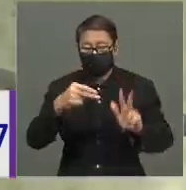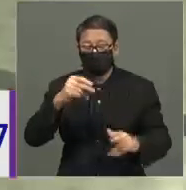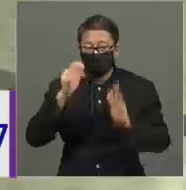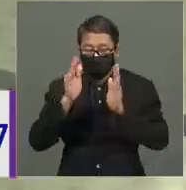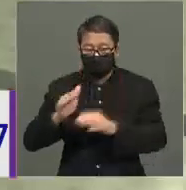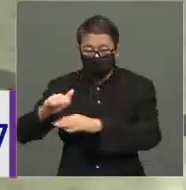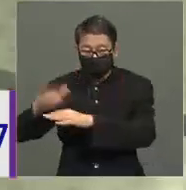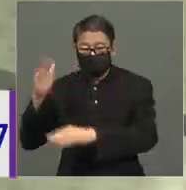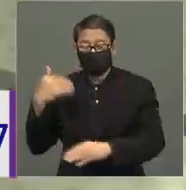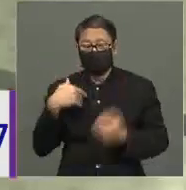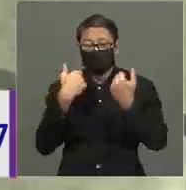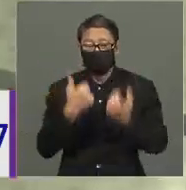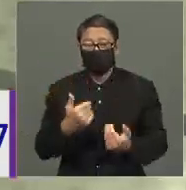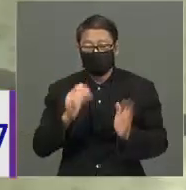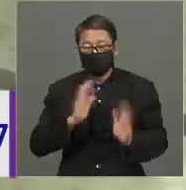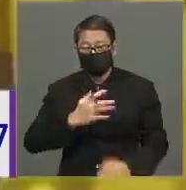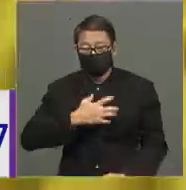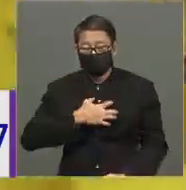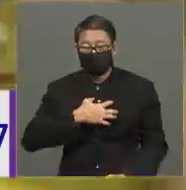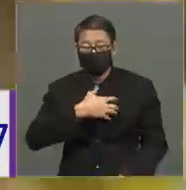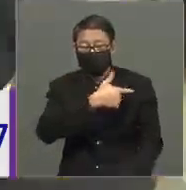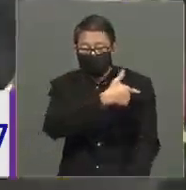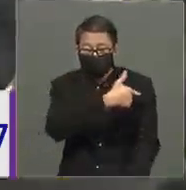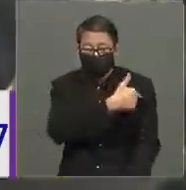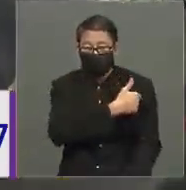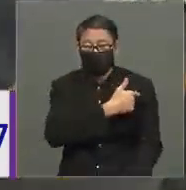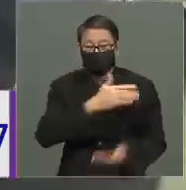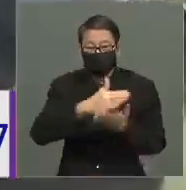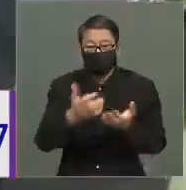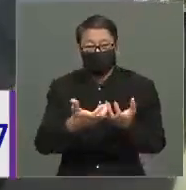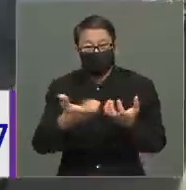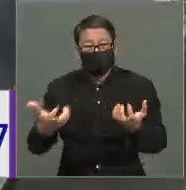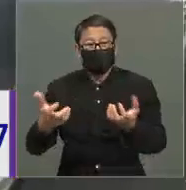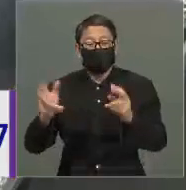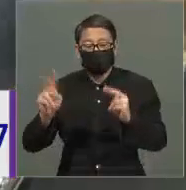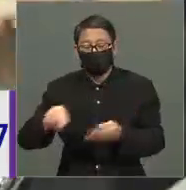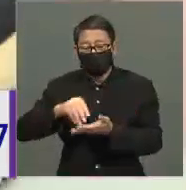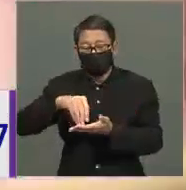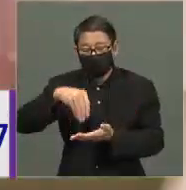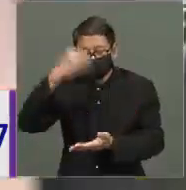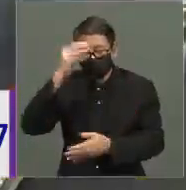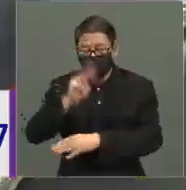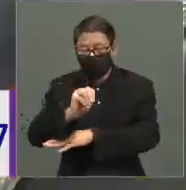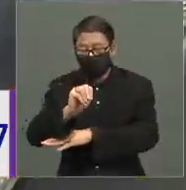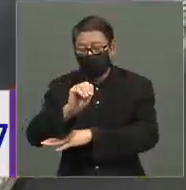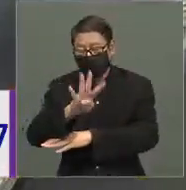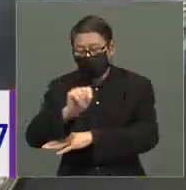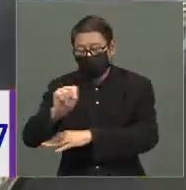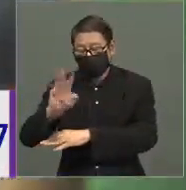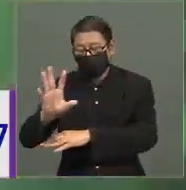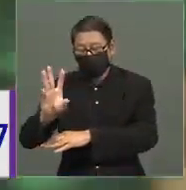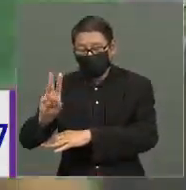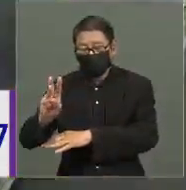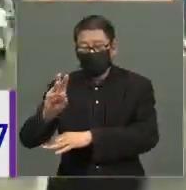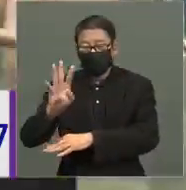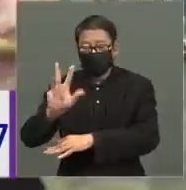37,466 คนโดยผู้ประสงค์จะฉีดวัคซีนจำแนกเป็นชั้นมัธยมศึกษาตอนปลาย